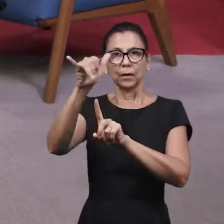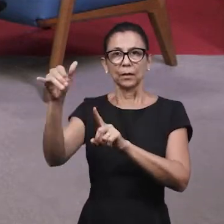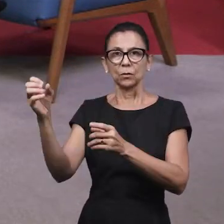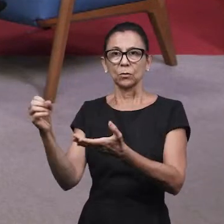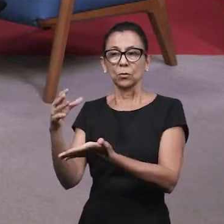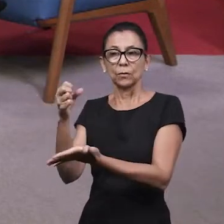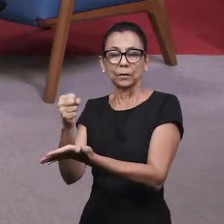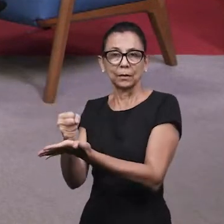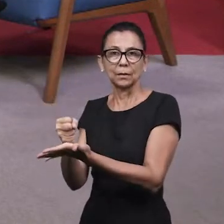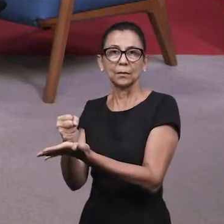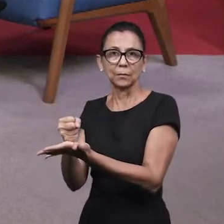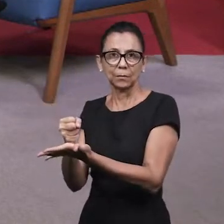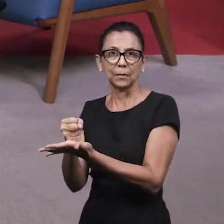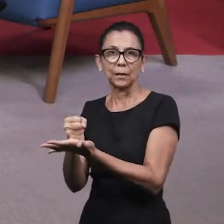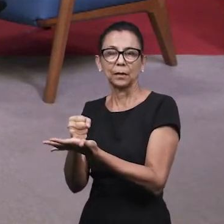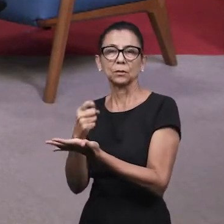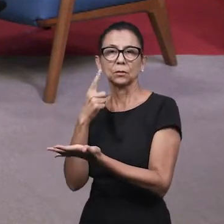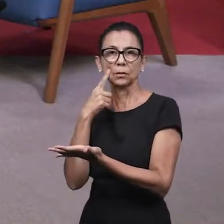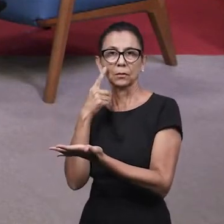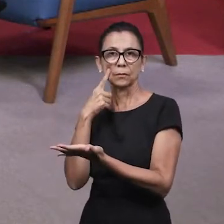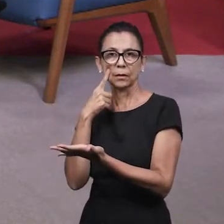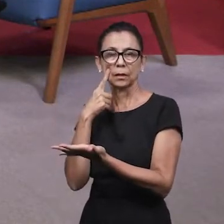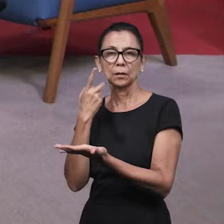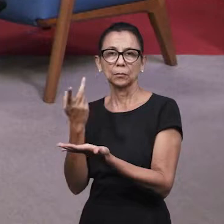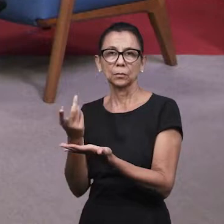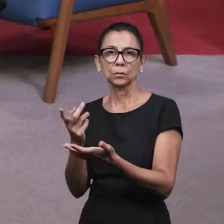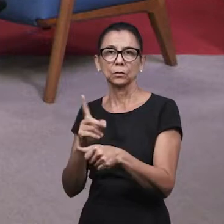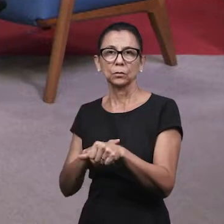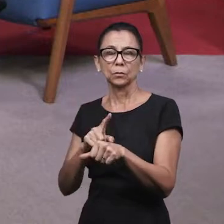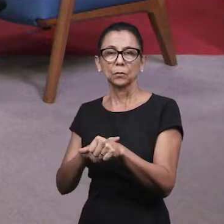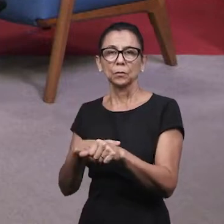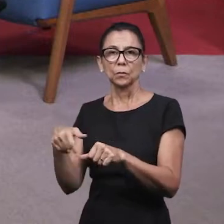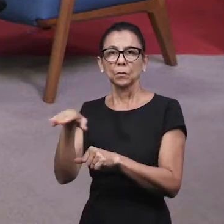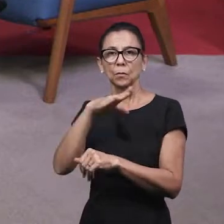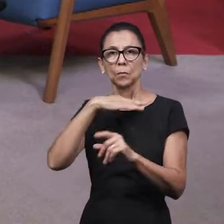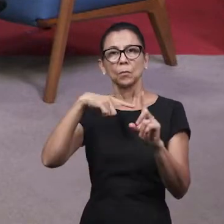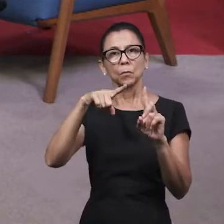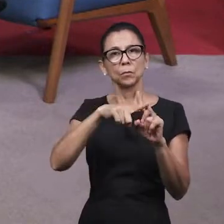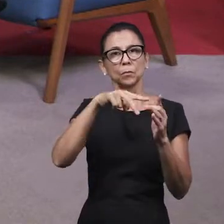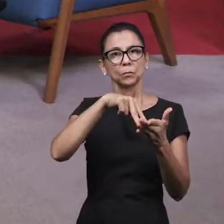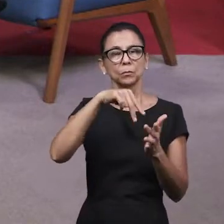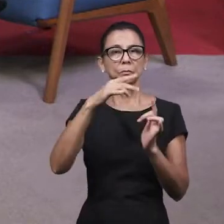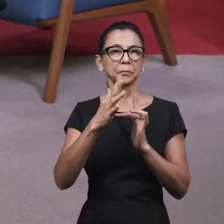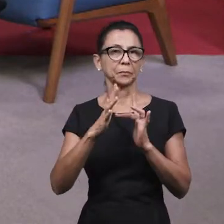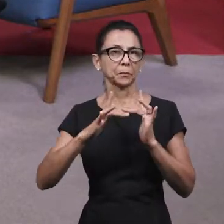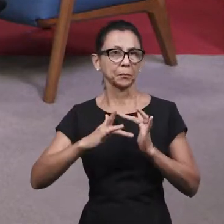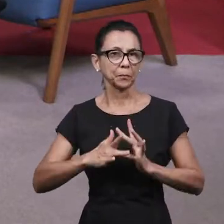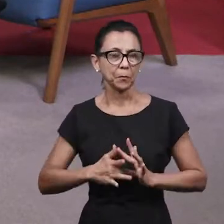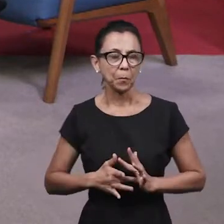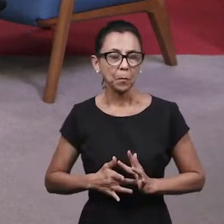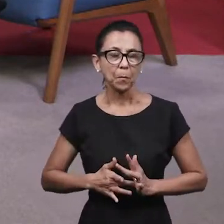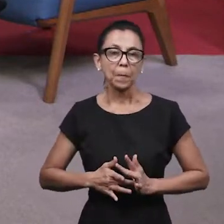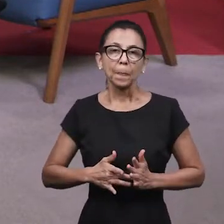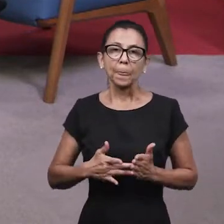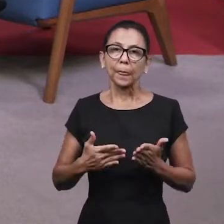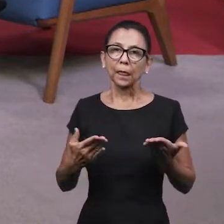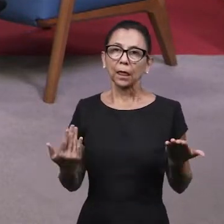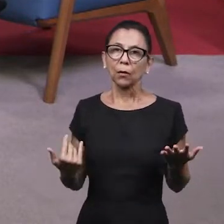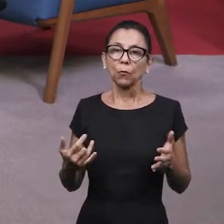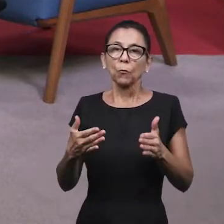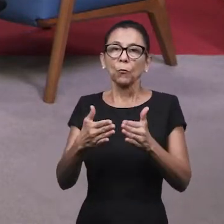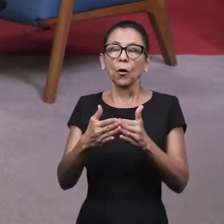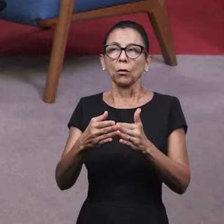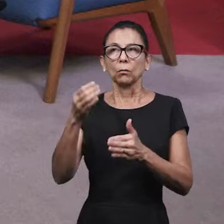prophétique du Nouveau Testament dans l'épisode de manière particulière, spéciale de la mort et résurrection de Jésus. Donc, quand nous parlons